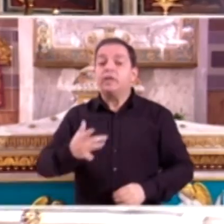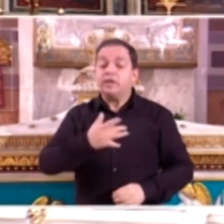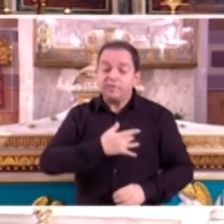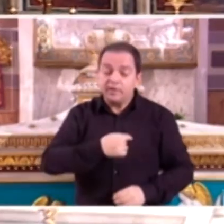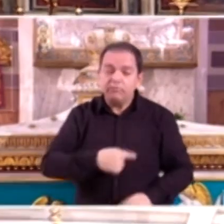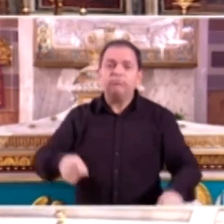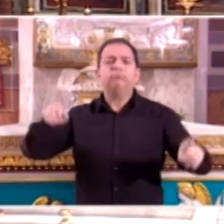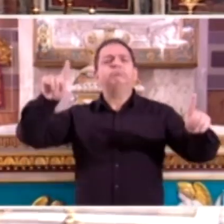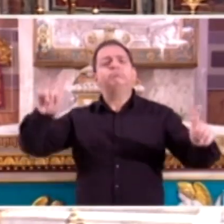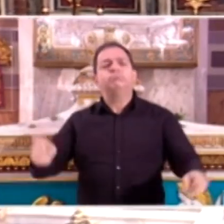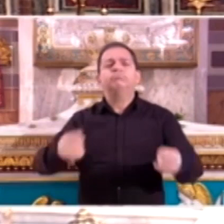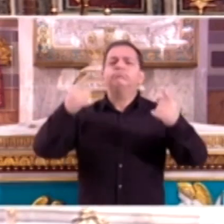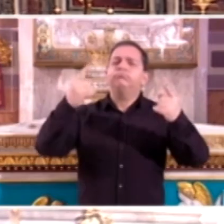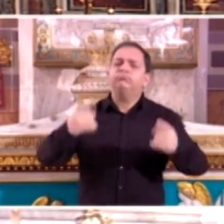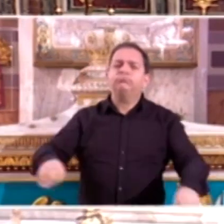Ψυχή μου τον